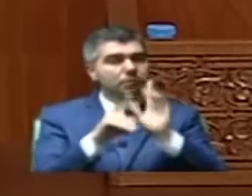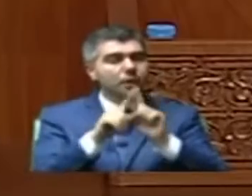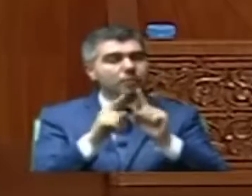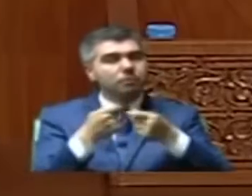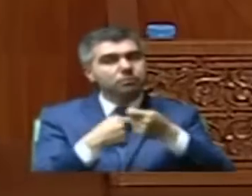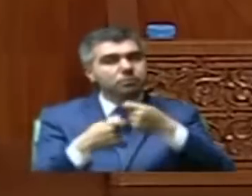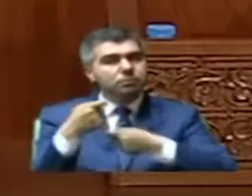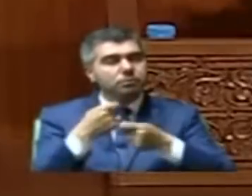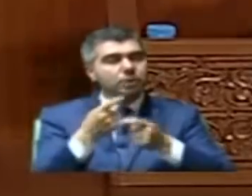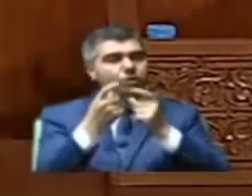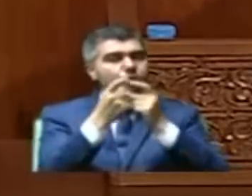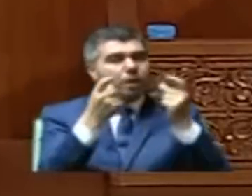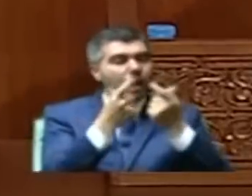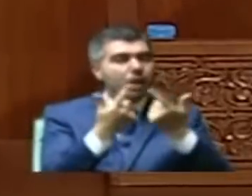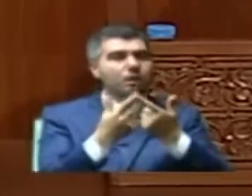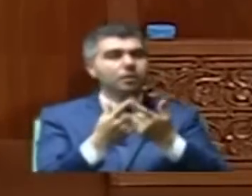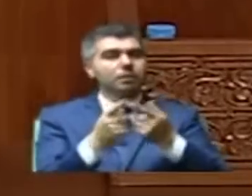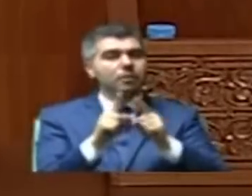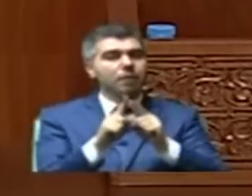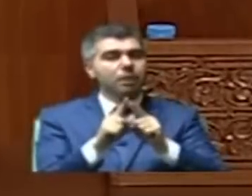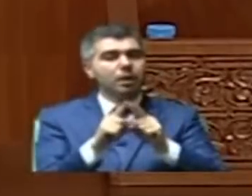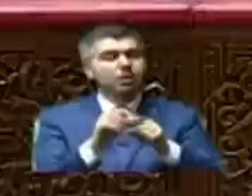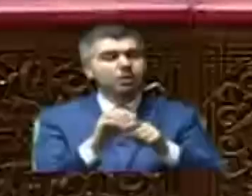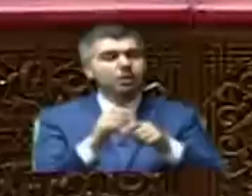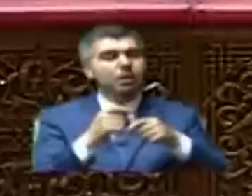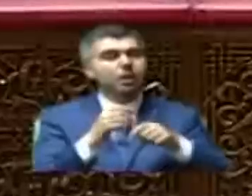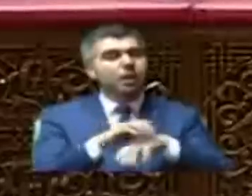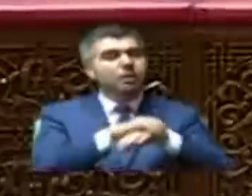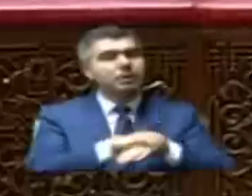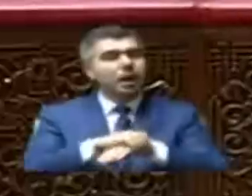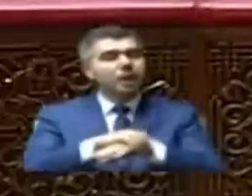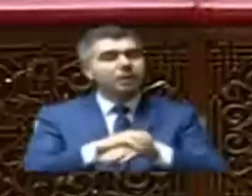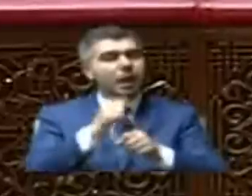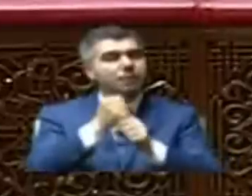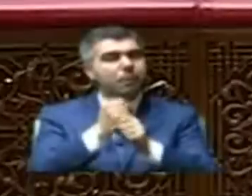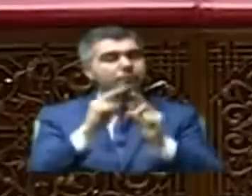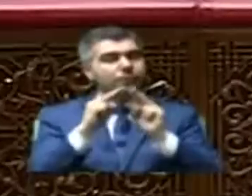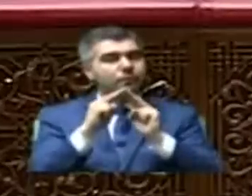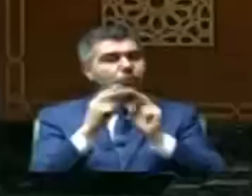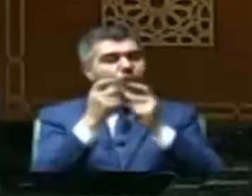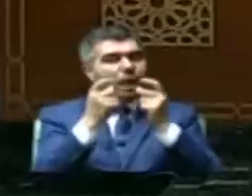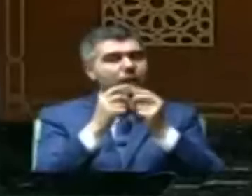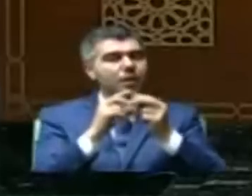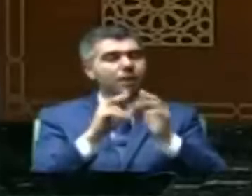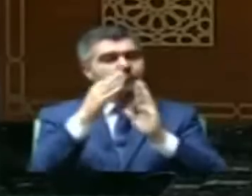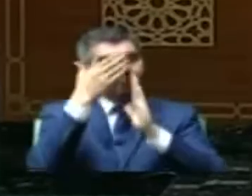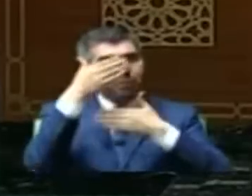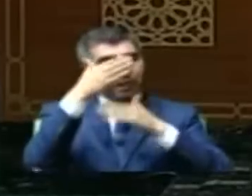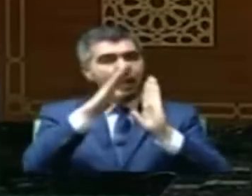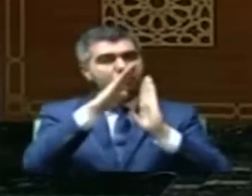الاعمال مشاركين فيها سيجي ام مشاركين فيها المؤسسات الحكامه مشاركين فيها